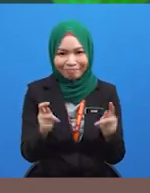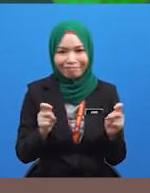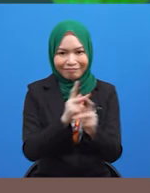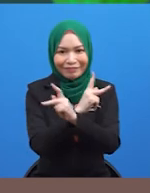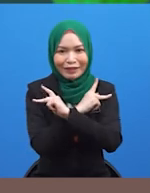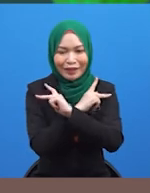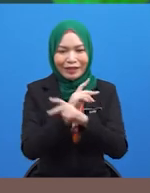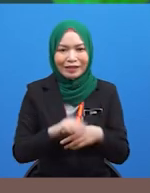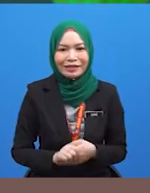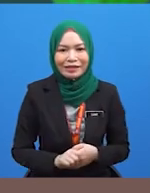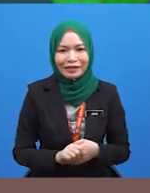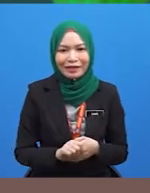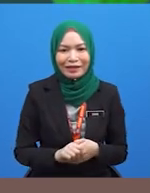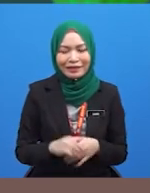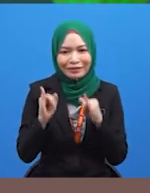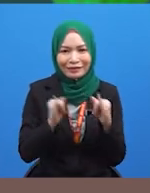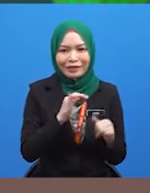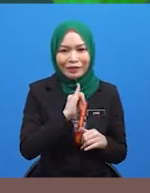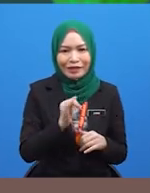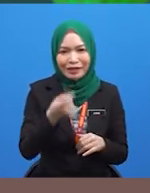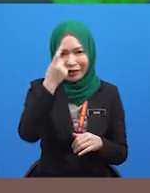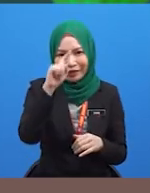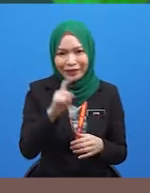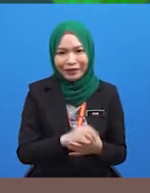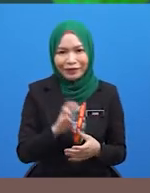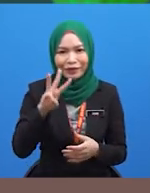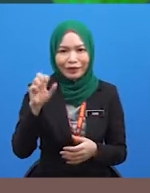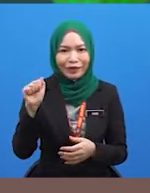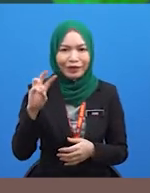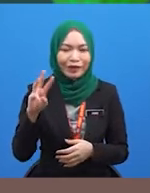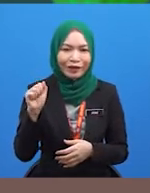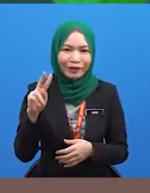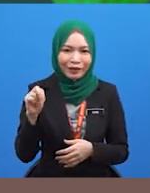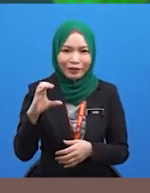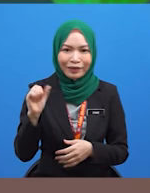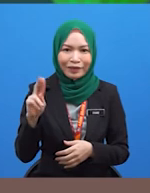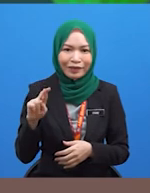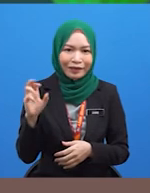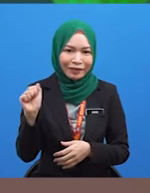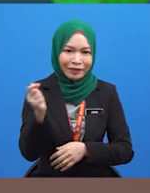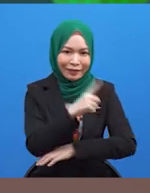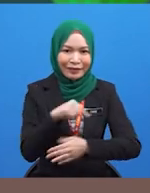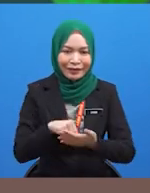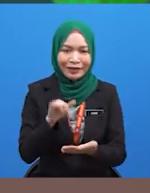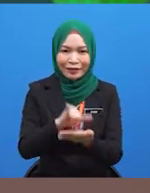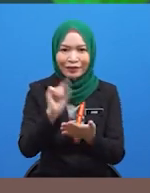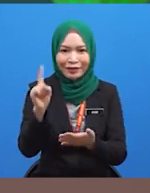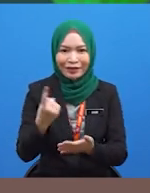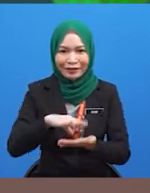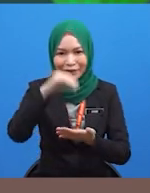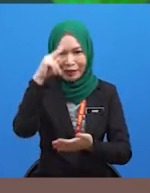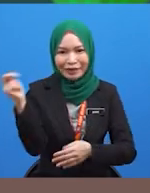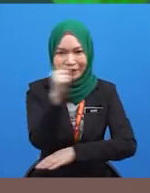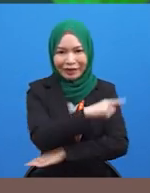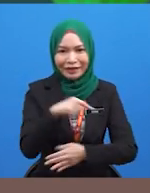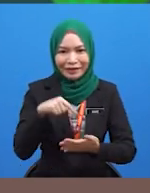Terima kasih kerana menjemput saya untuk wawancara pada hari ini. Itu sahaja pembelajaran